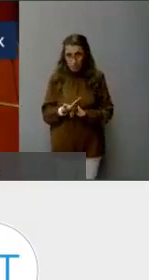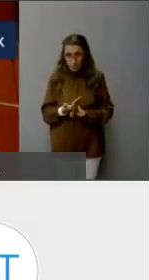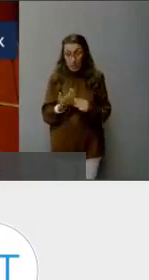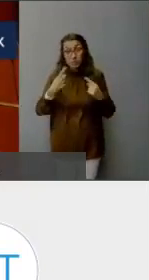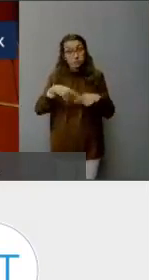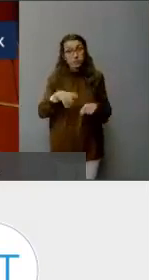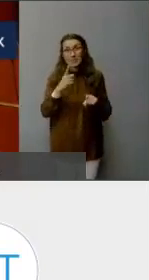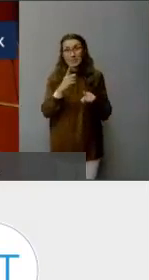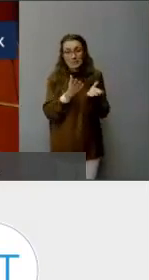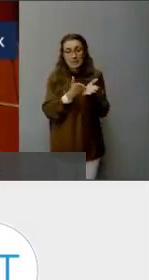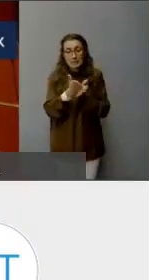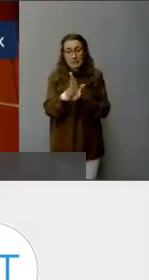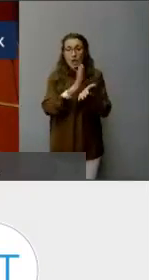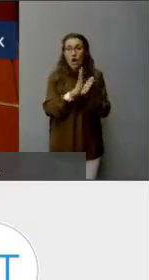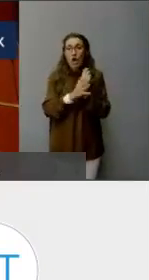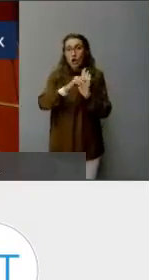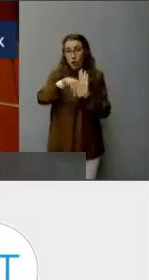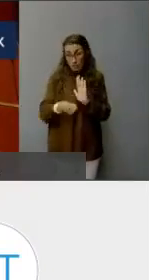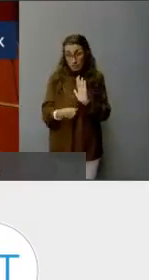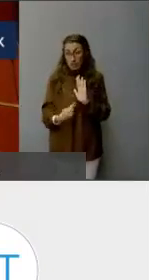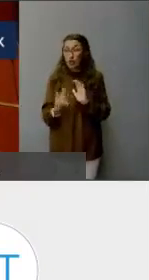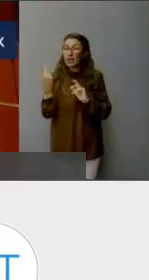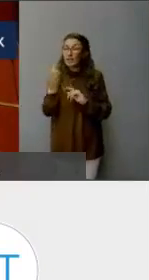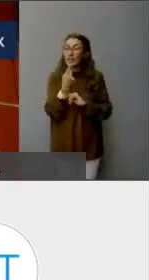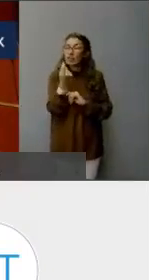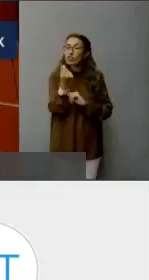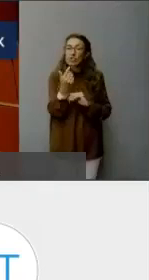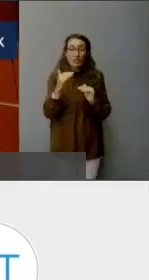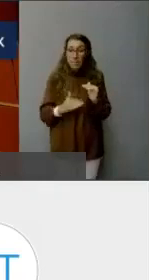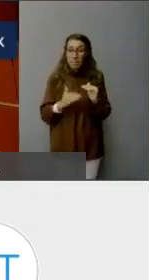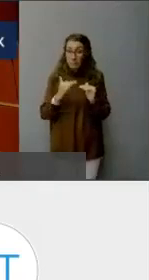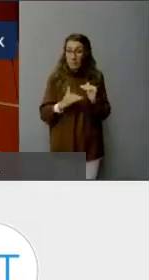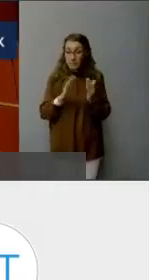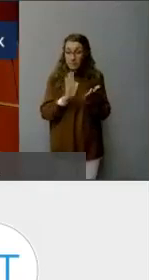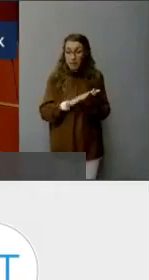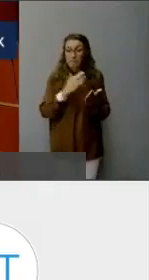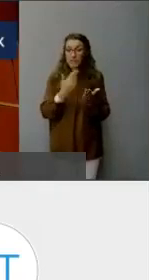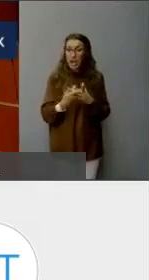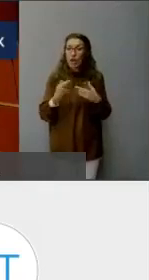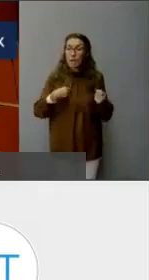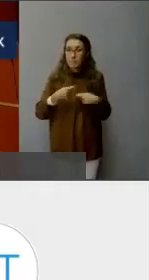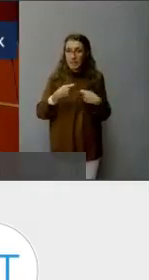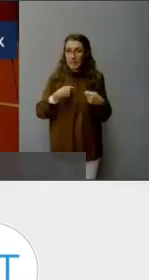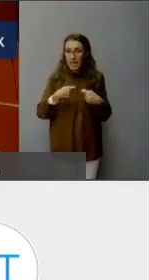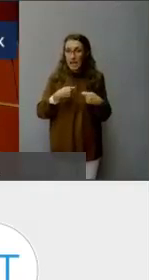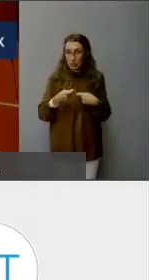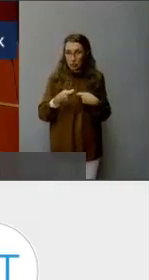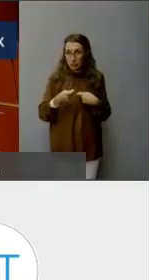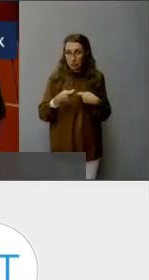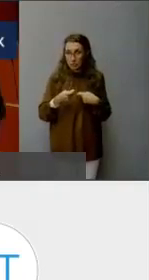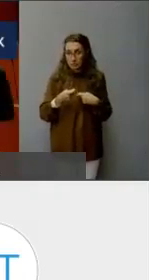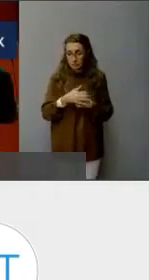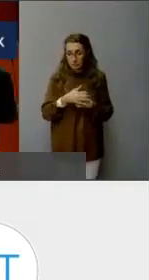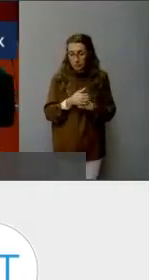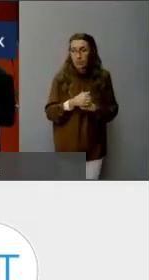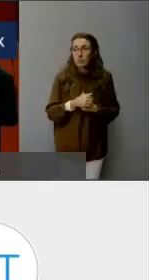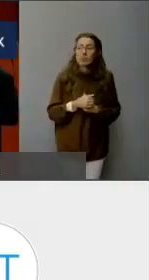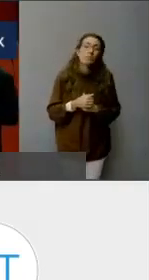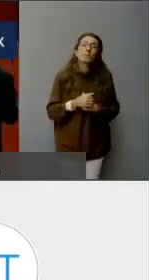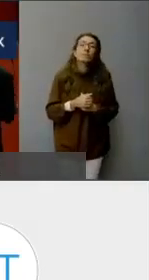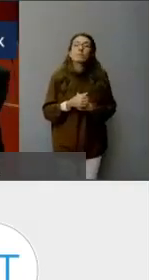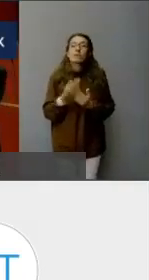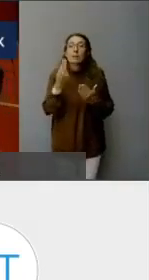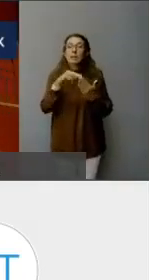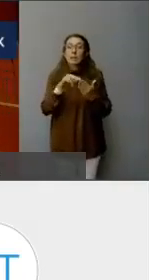dell'importo minimo del valore di mercato la nuova costruzione cioè la fideiussione devo avere un valore degli importi del mercato l'emendamento numero